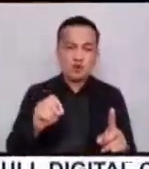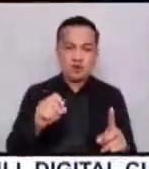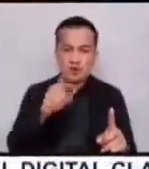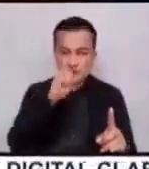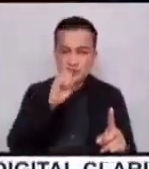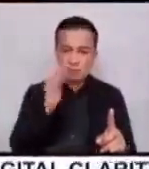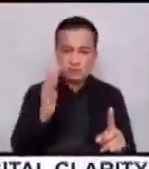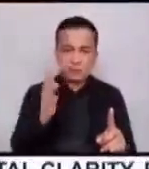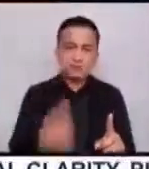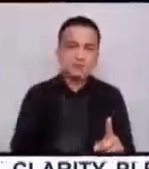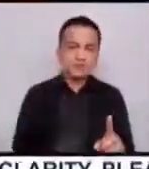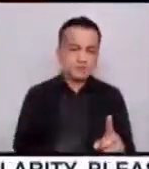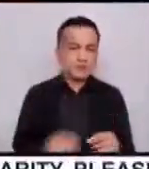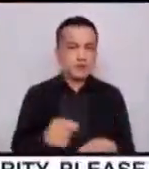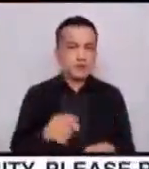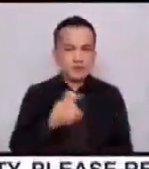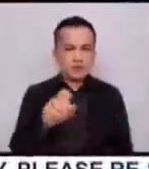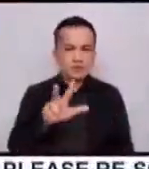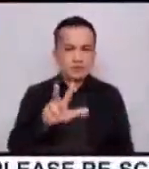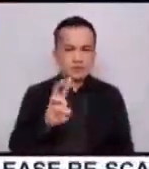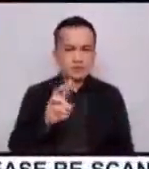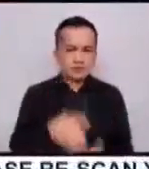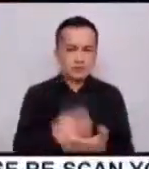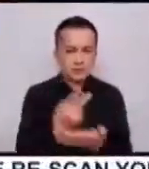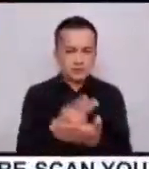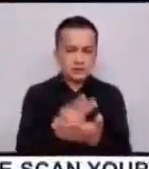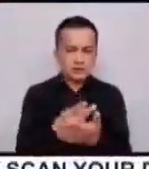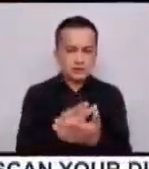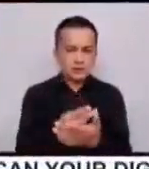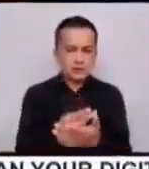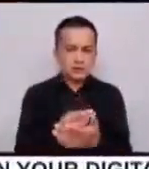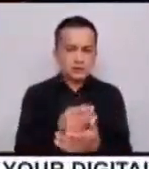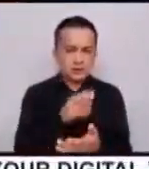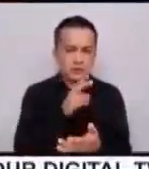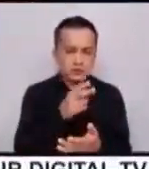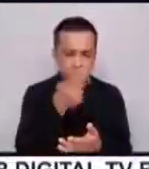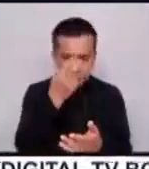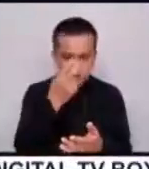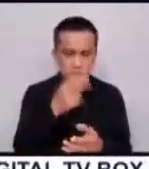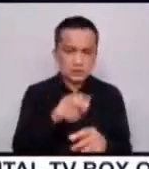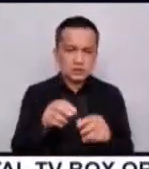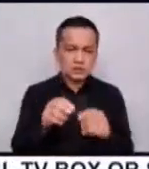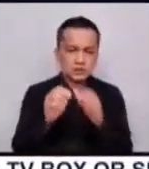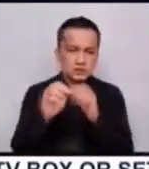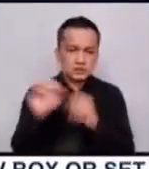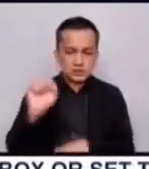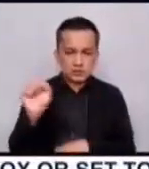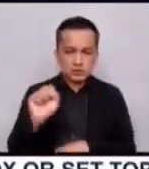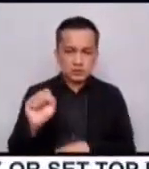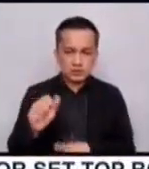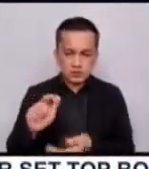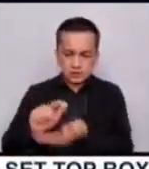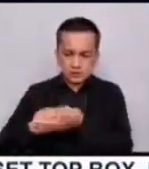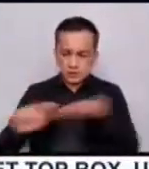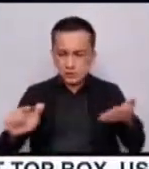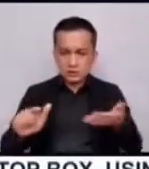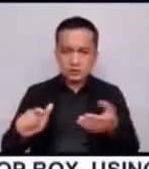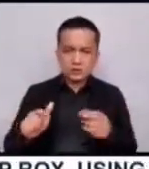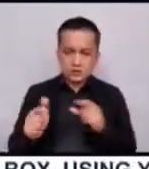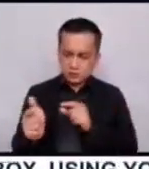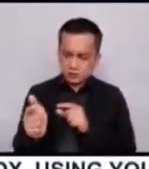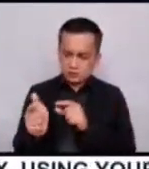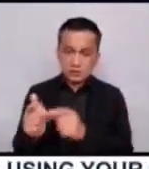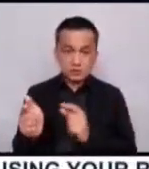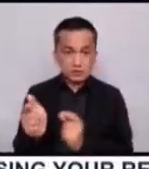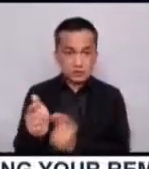ang 136,000 pesos na halaga ng hinihinalang shabu, isang caliber 38 na baril, mga bala at bypass money.